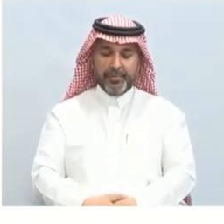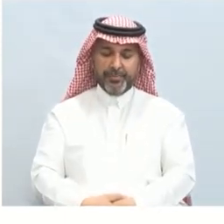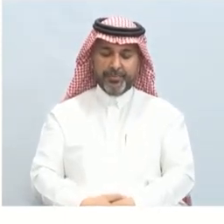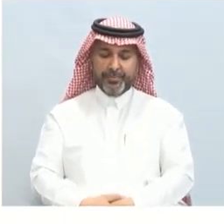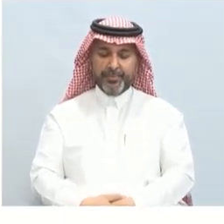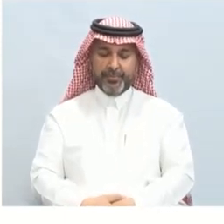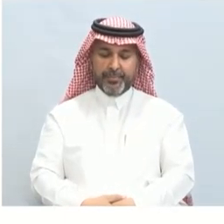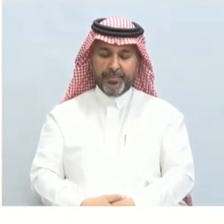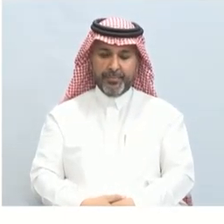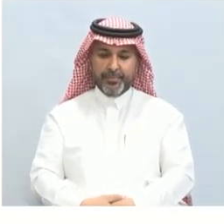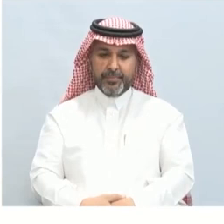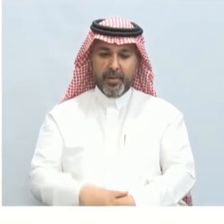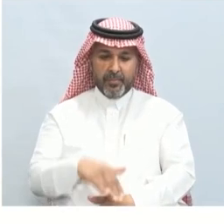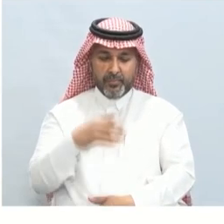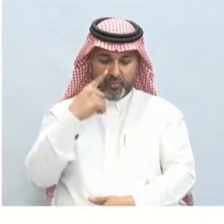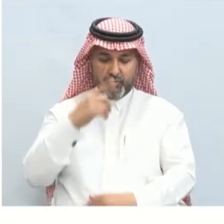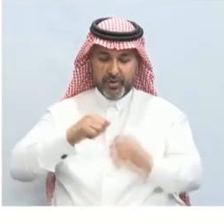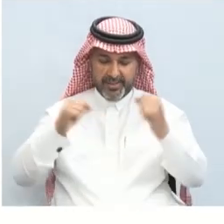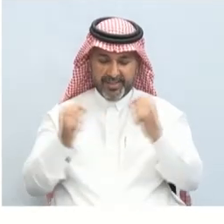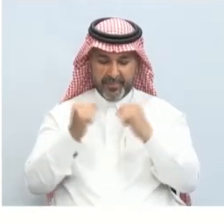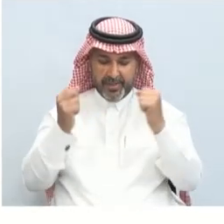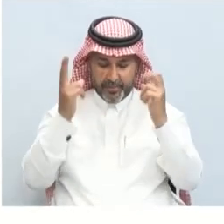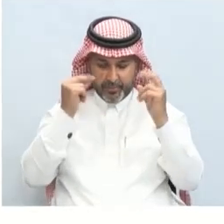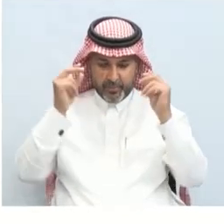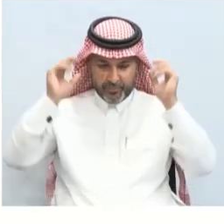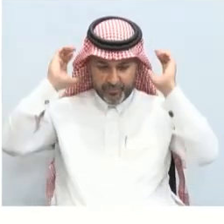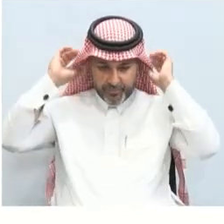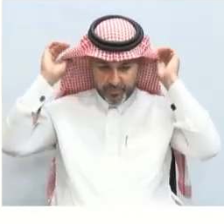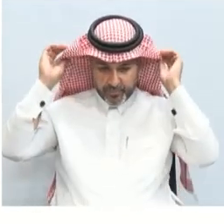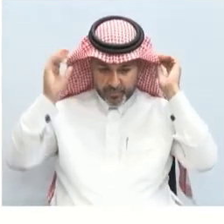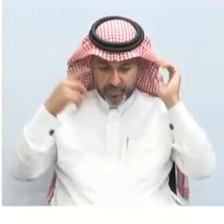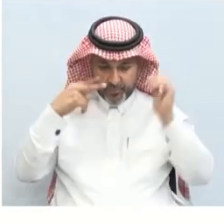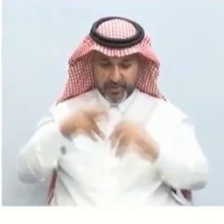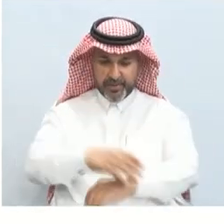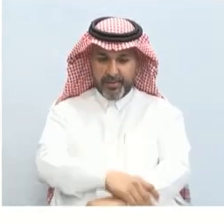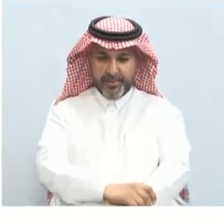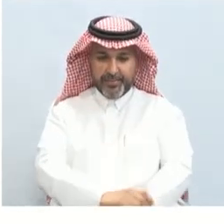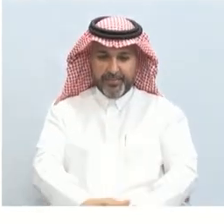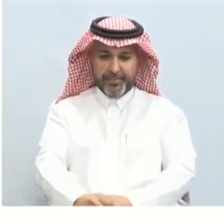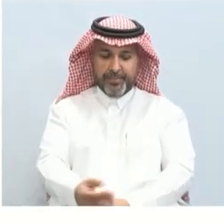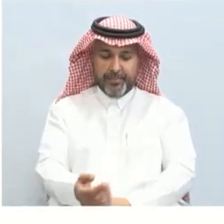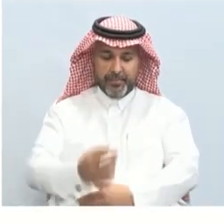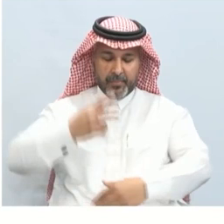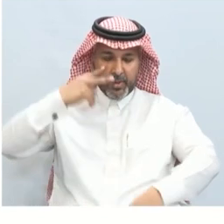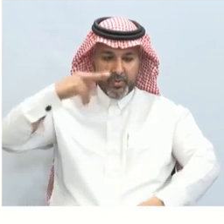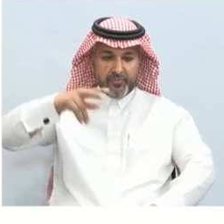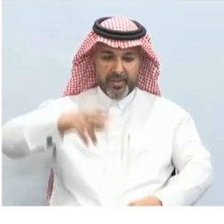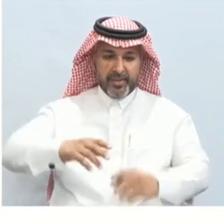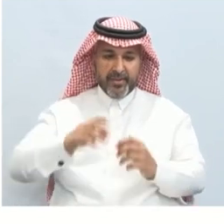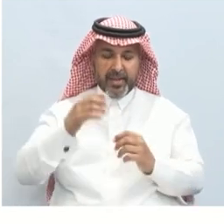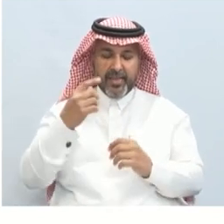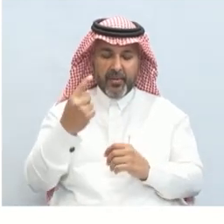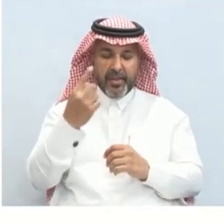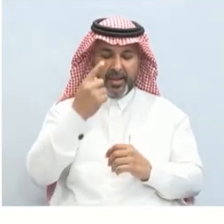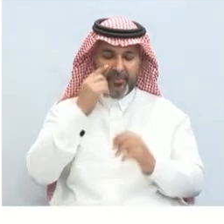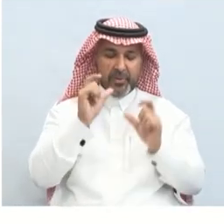موضوع اليوم ولكن نحب ناخذ ايضا اسئله تاكد ونشوف هذا المثال قاللك في معمل الكيمياء طلب اليك اختبار ست عينات